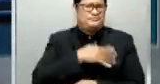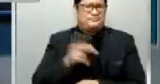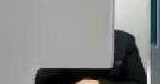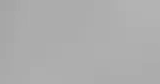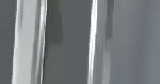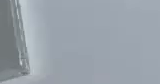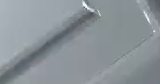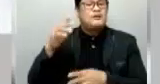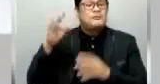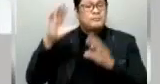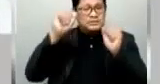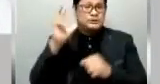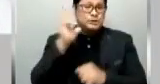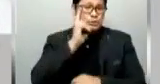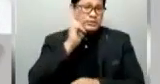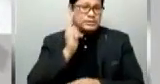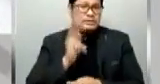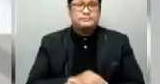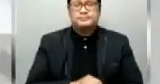Cruz.